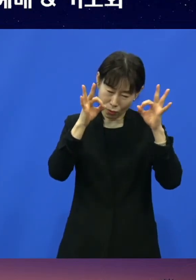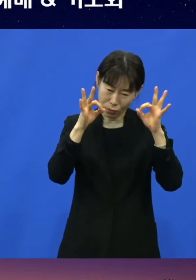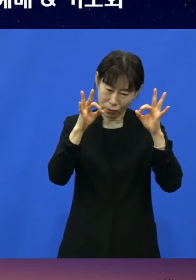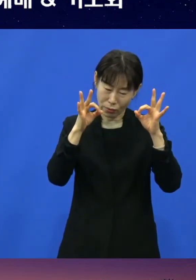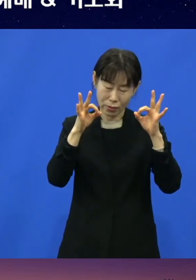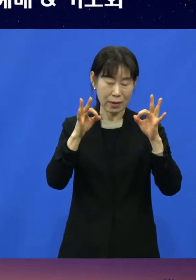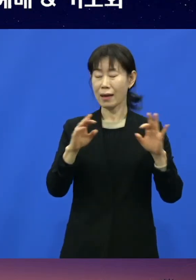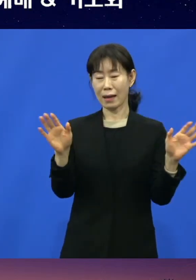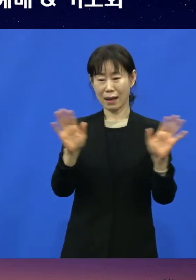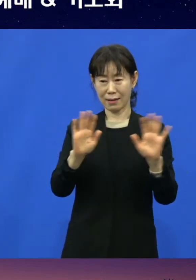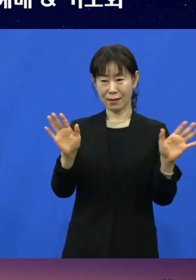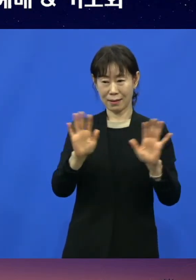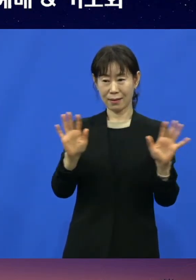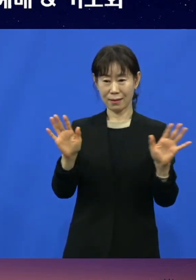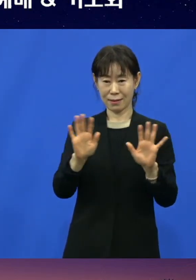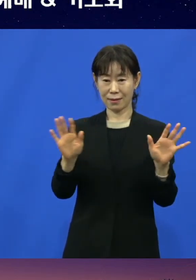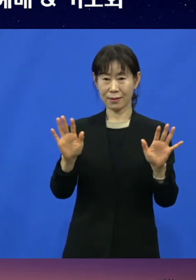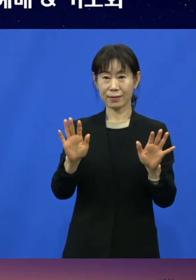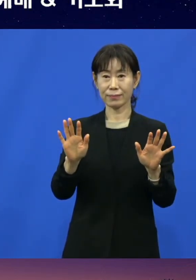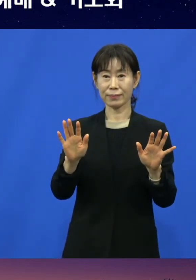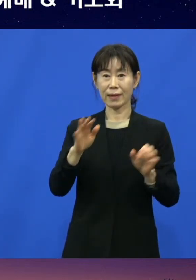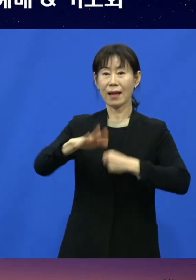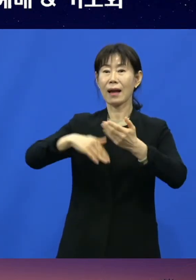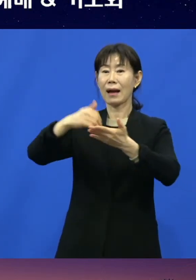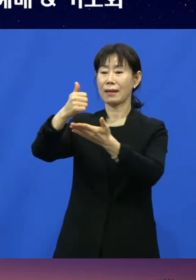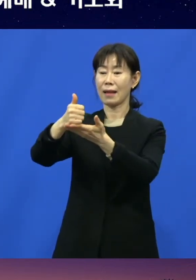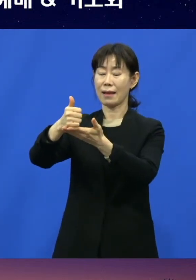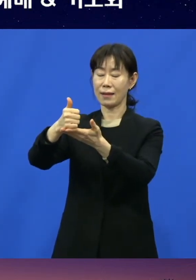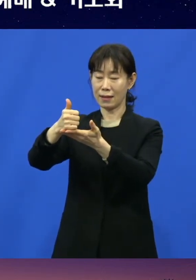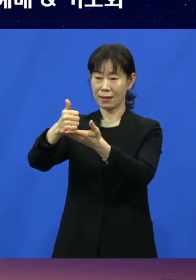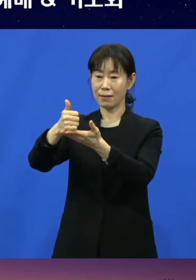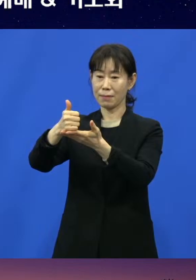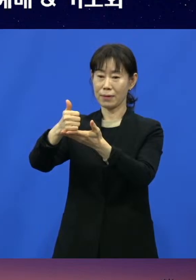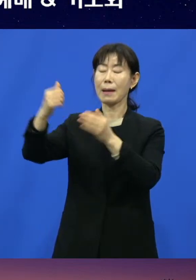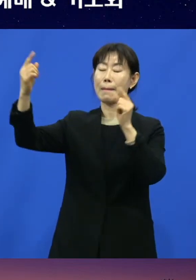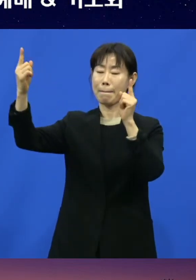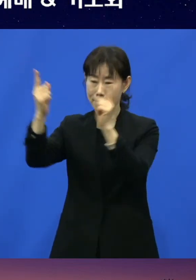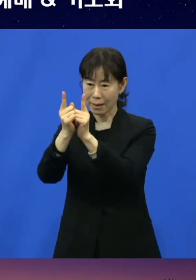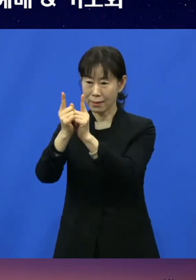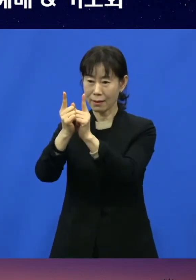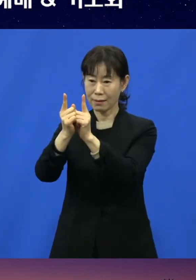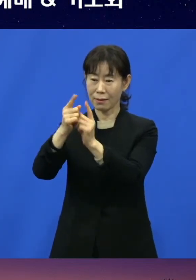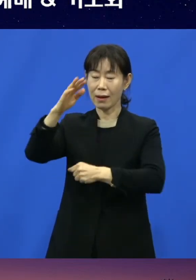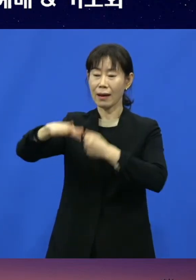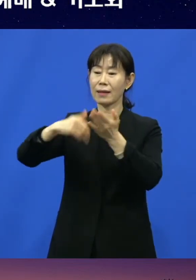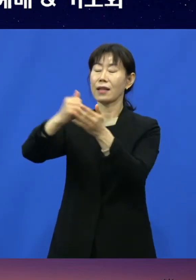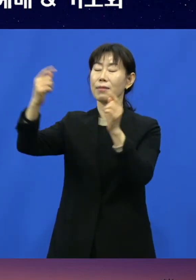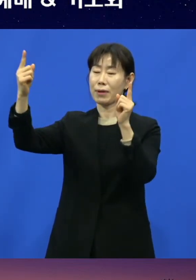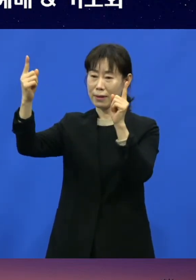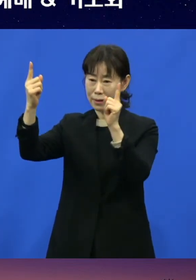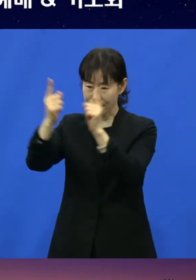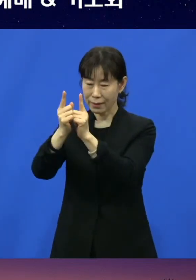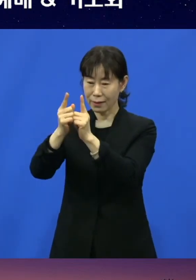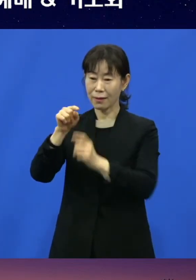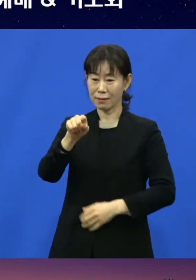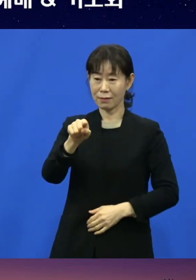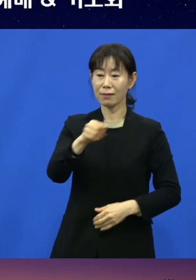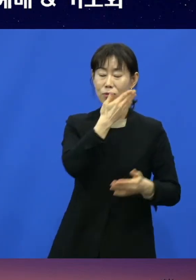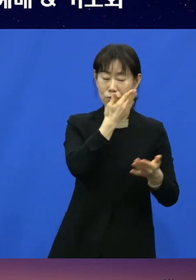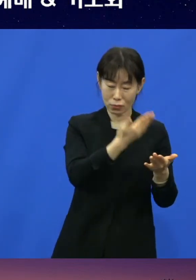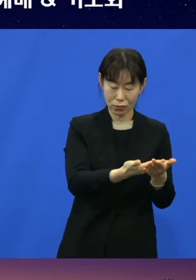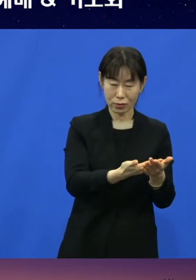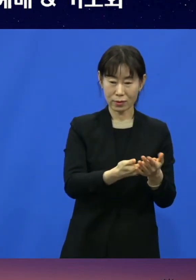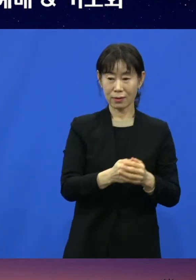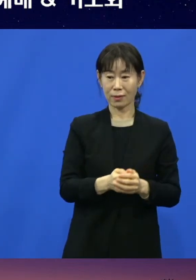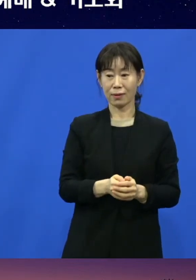아니라 절대적 하나님의 가치에 눈을 뜨는 것입니다. 복음에 눈을 뜨는 것입니다. 영원한